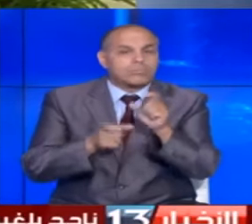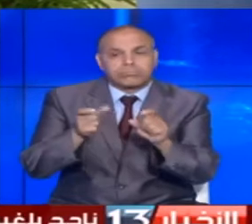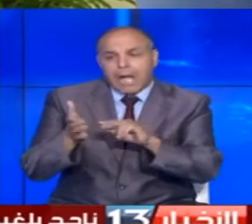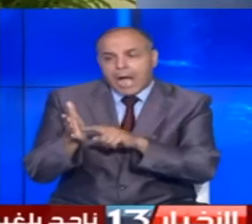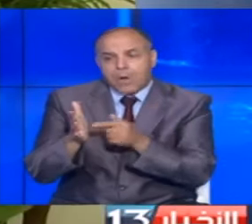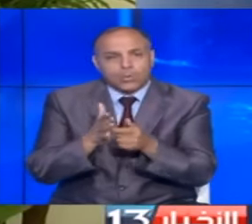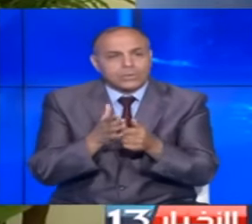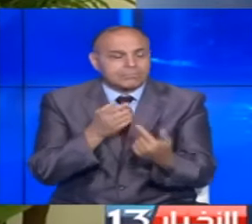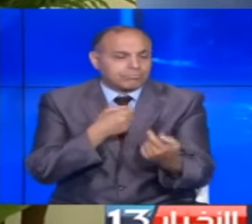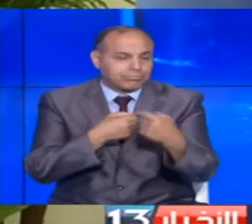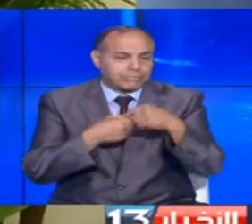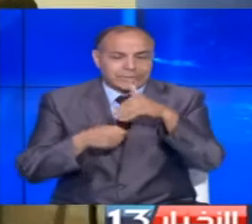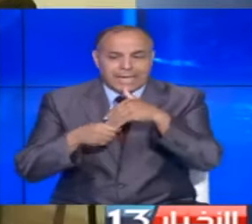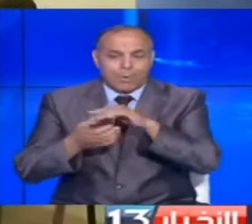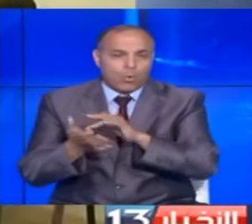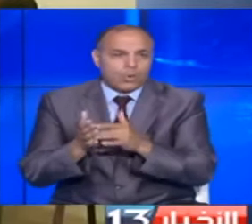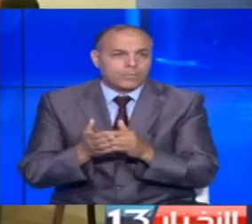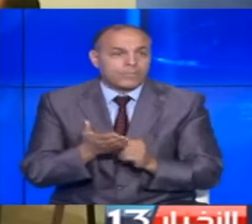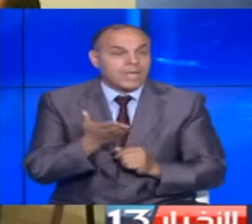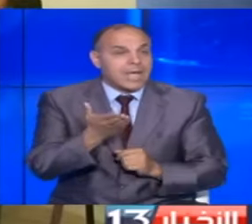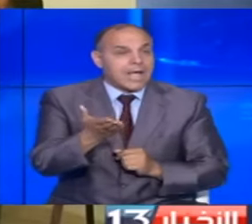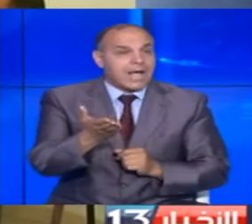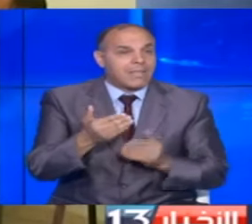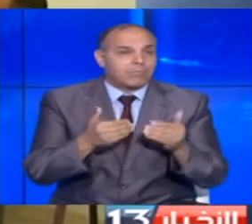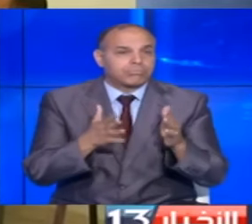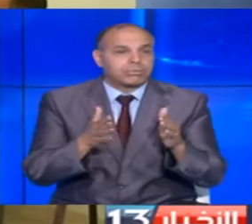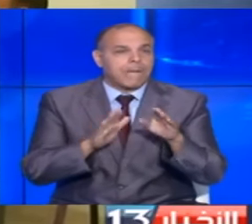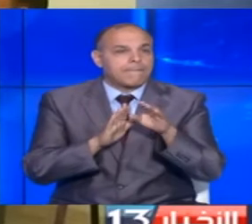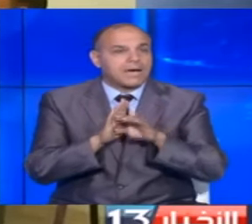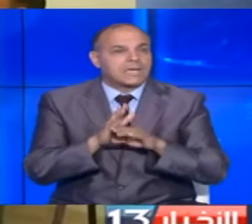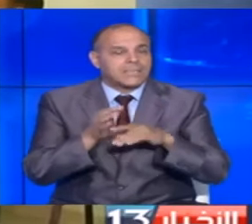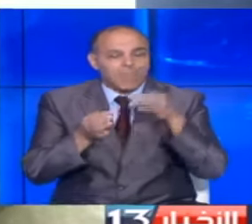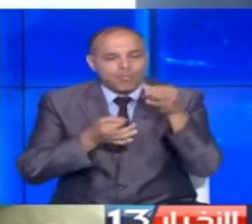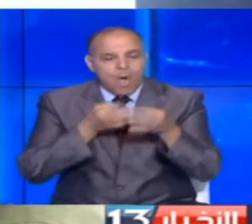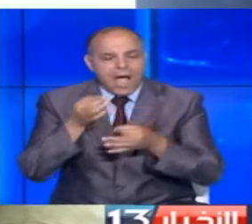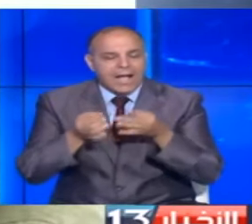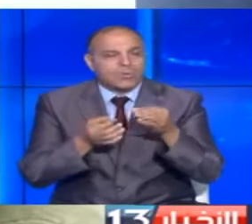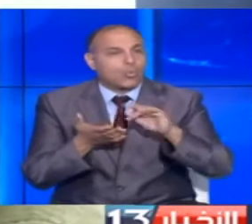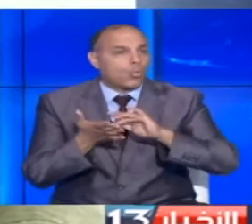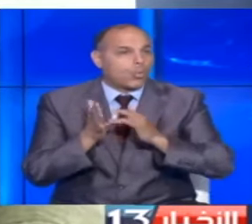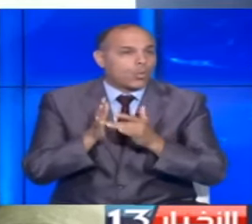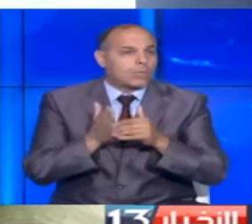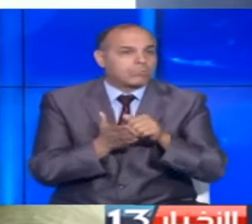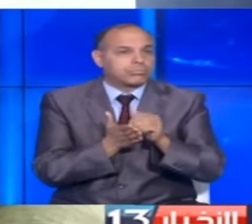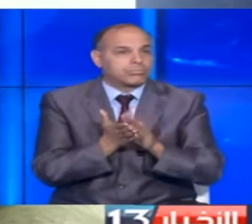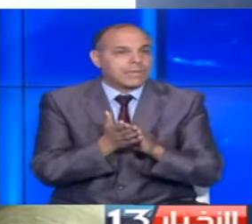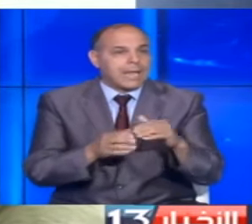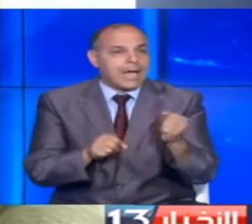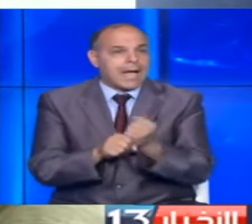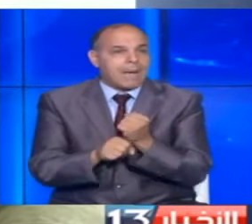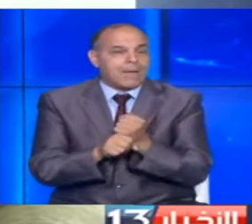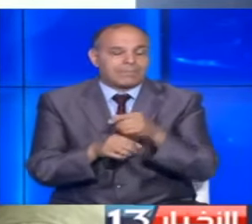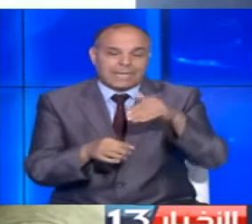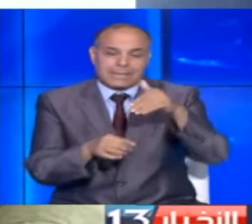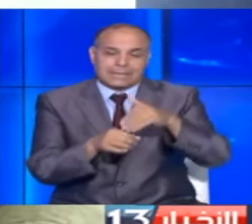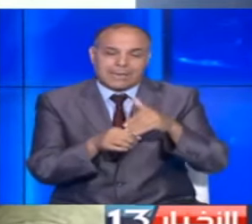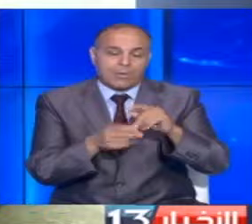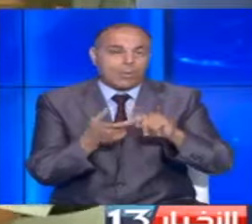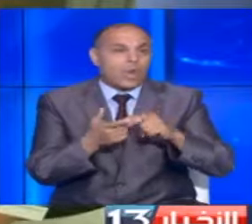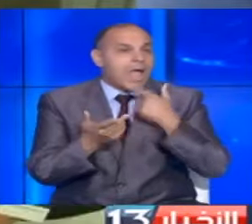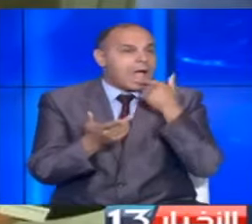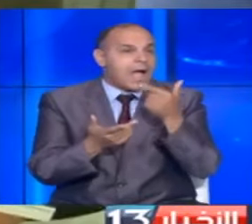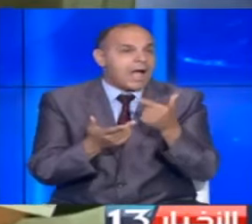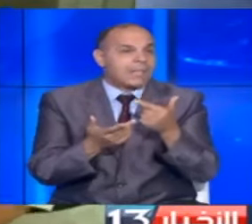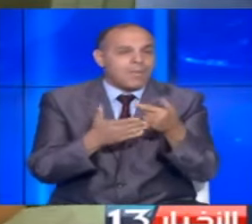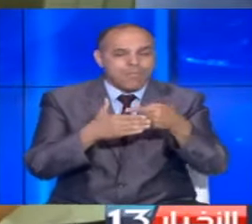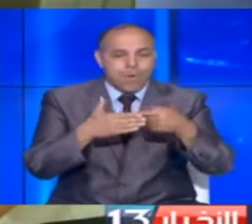اللي م داخلين في العمليه انتخابيه كما فتحت عمليات المحاكاه على المجال لكل الفعل انا في العمليات الانتخابيه للوقوف على